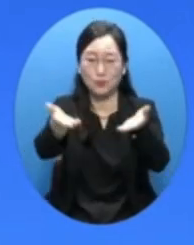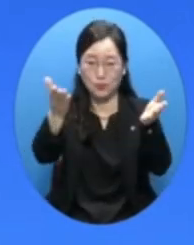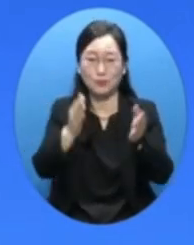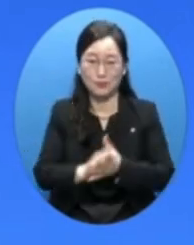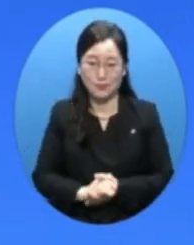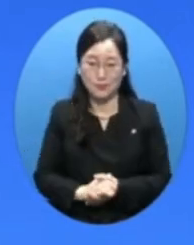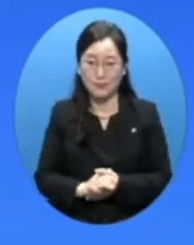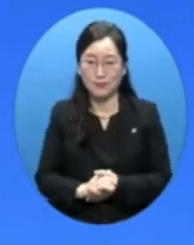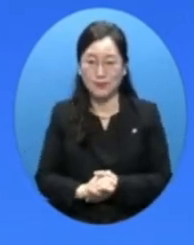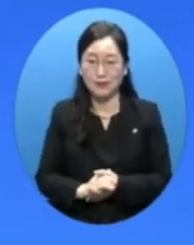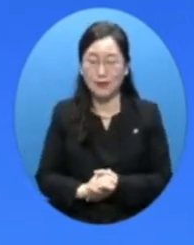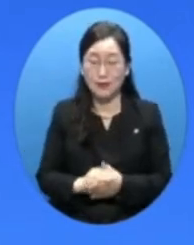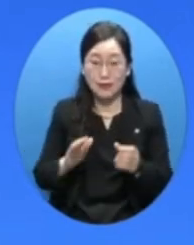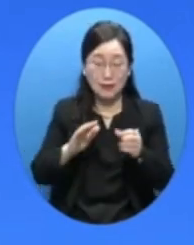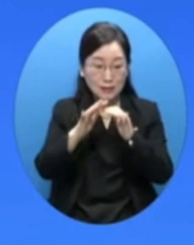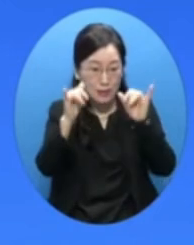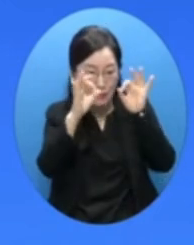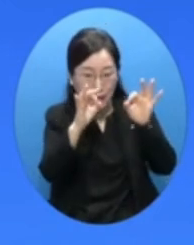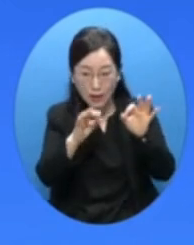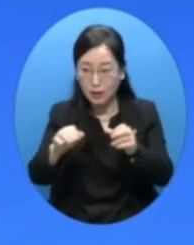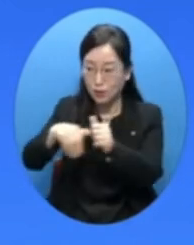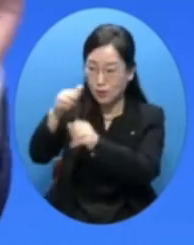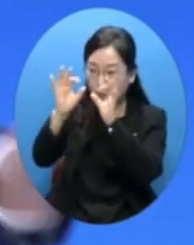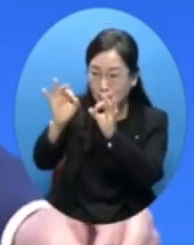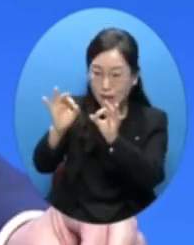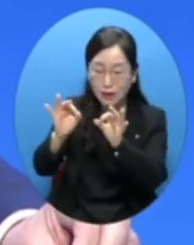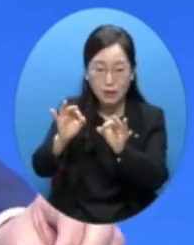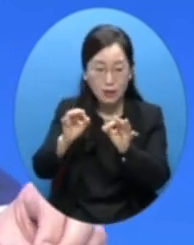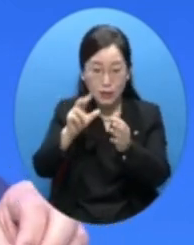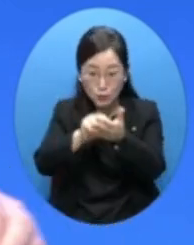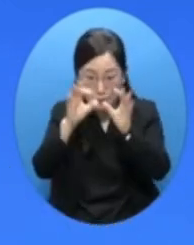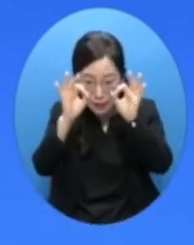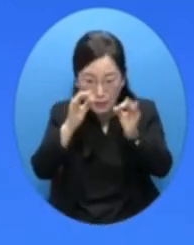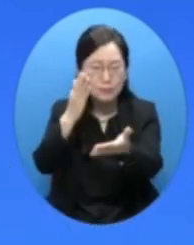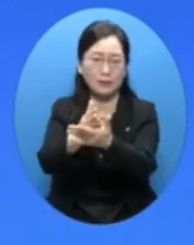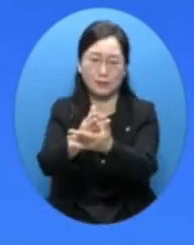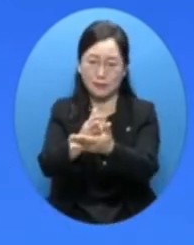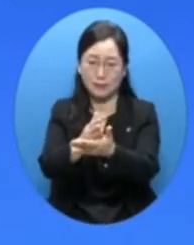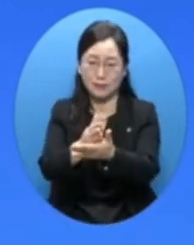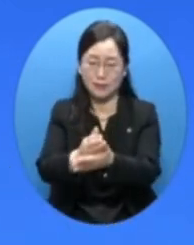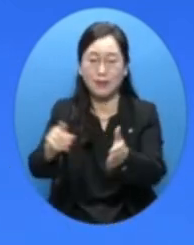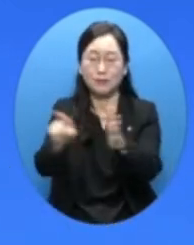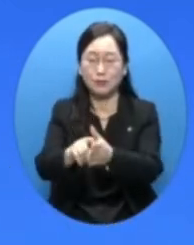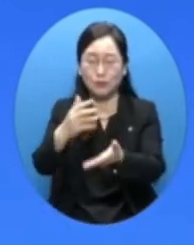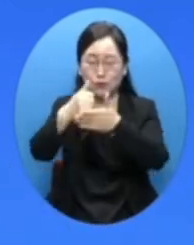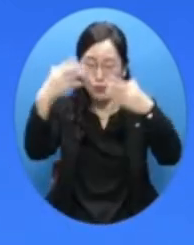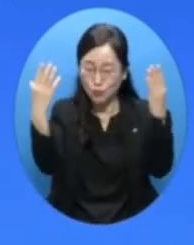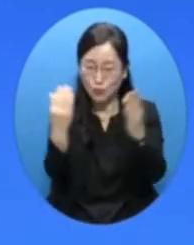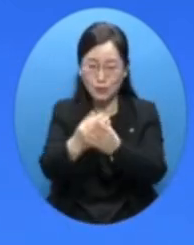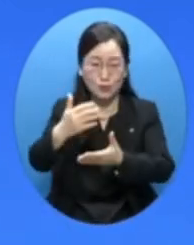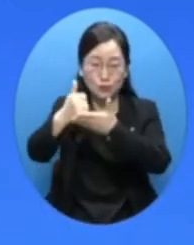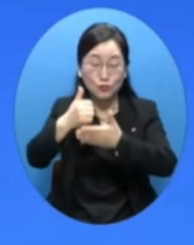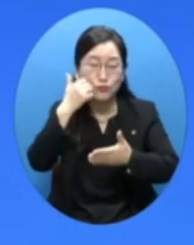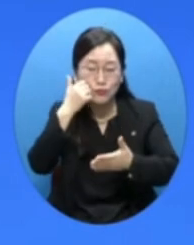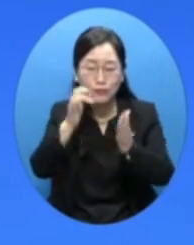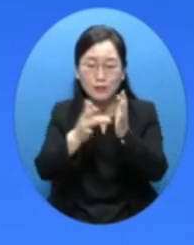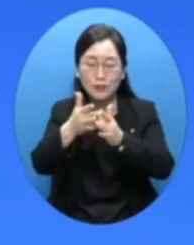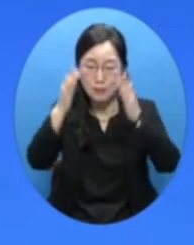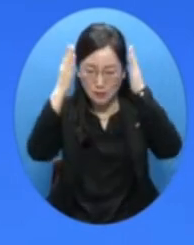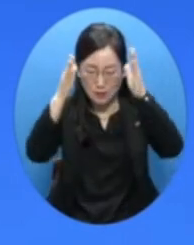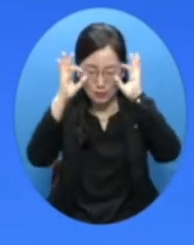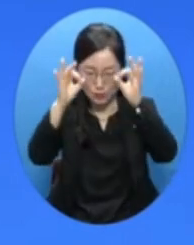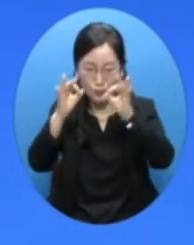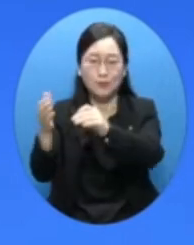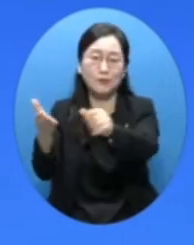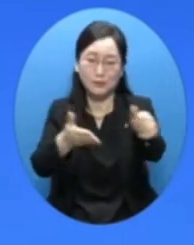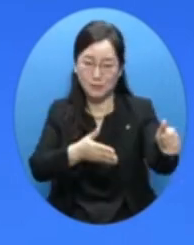사람을 바라보지 말고 환경을 바라보지 말고 문제를 바라보지 말고 믿음의 죄 온전히 하신 예수님만 바라보고 나가는 대로 모두가